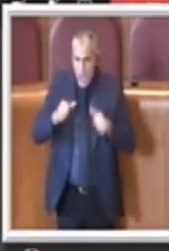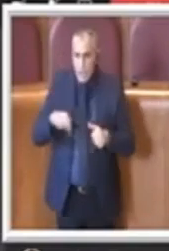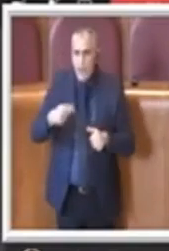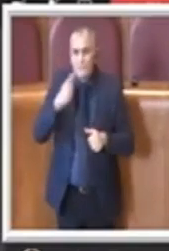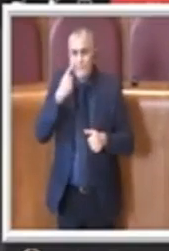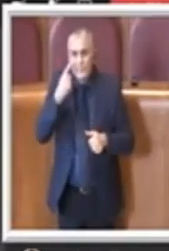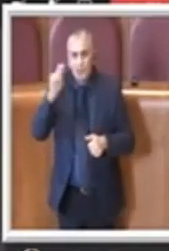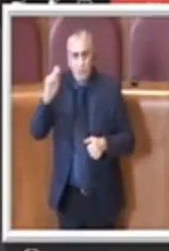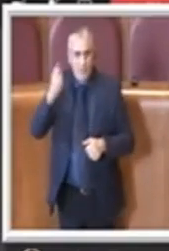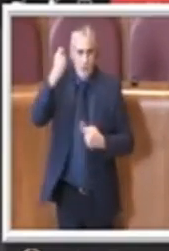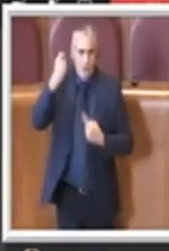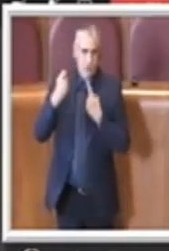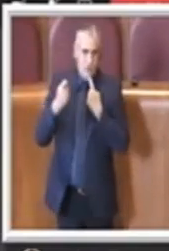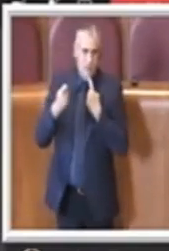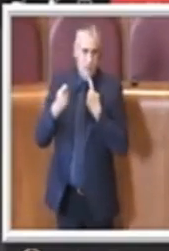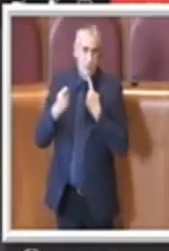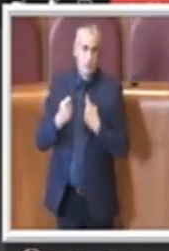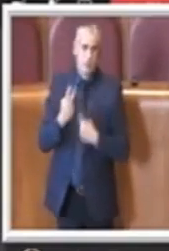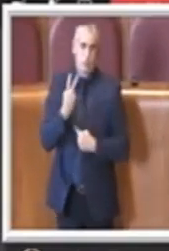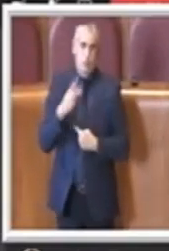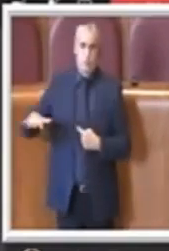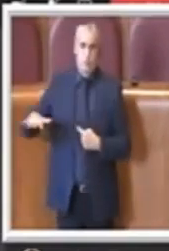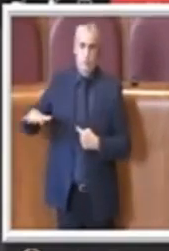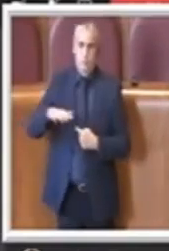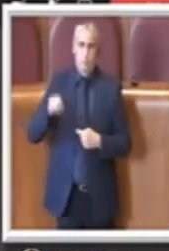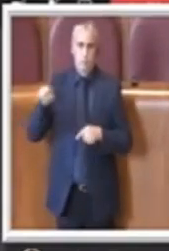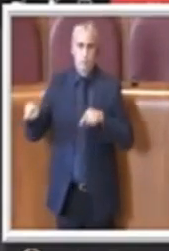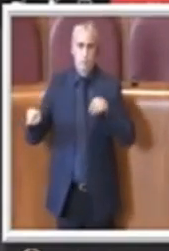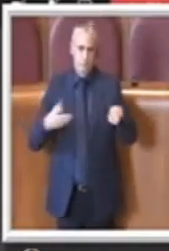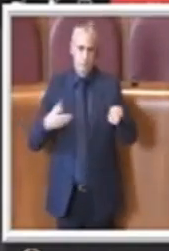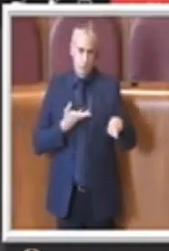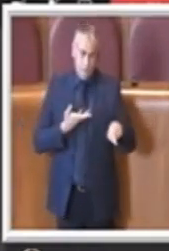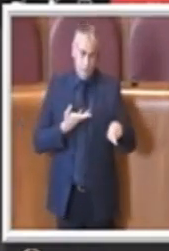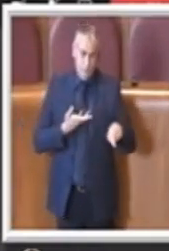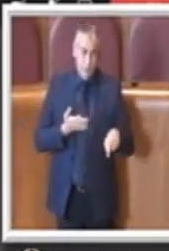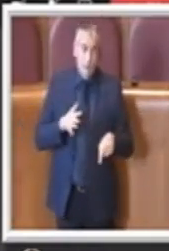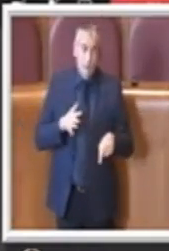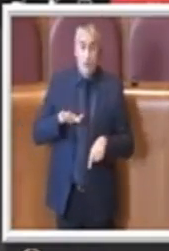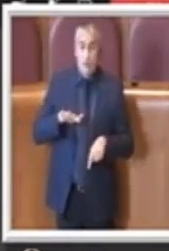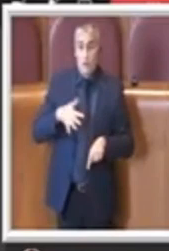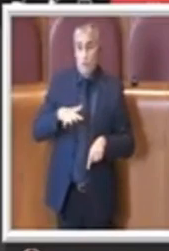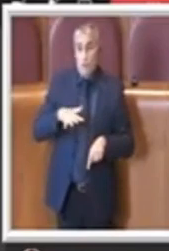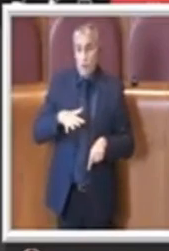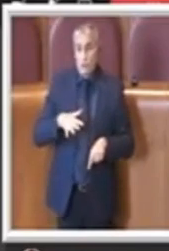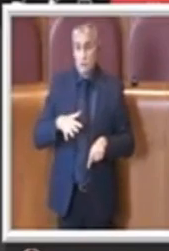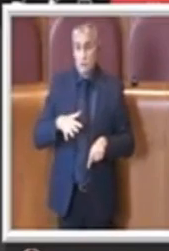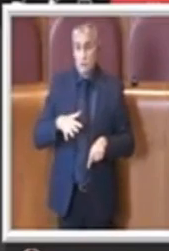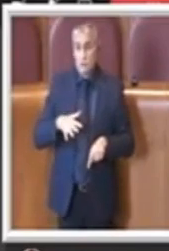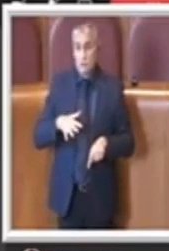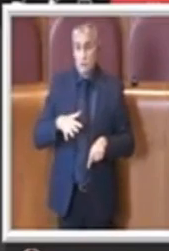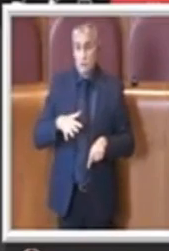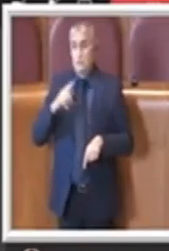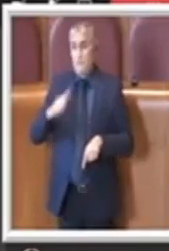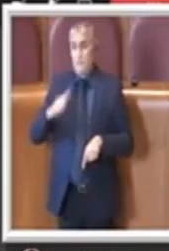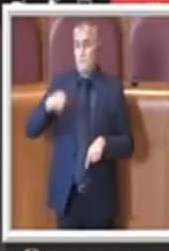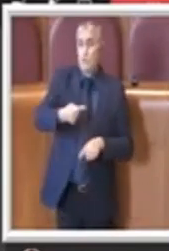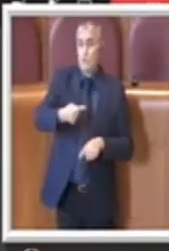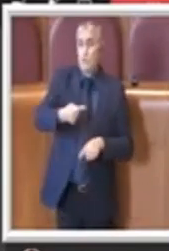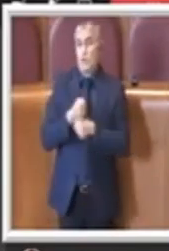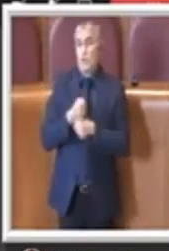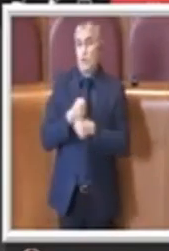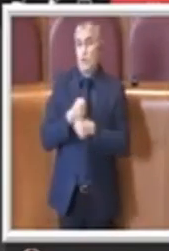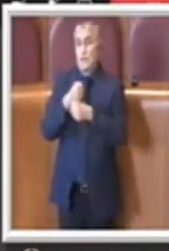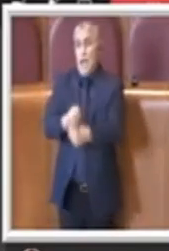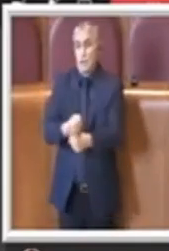realizzazione che parliamo che ha probabilmente metà mandato del prossimo mandato perché la